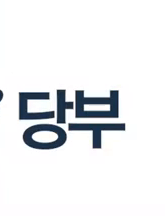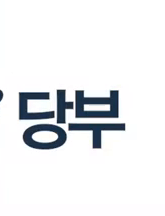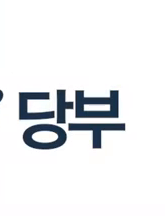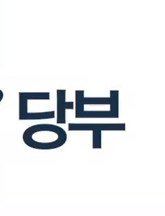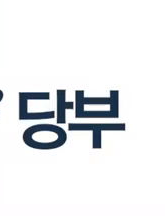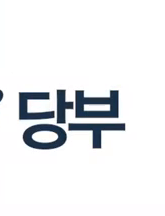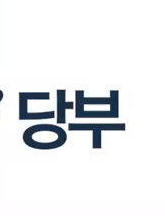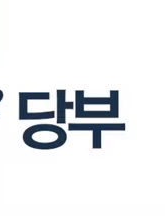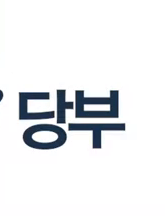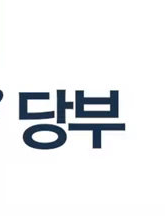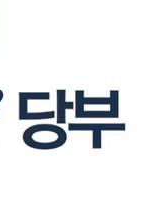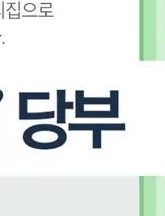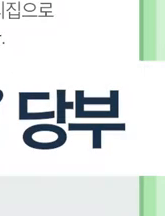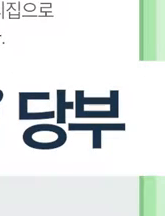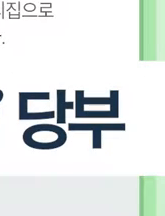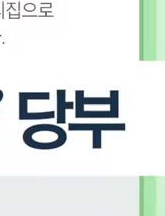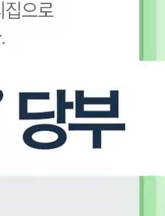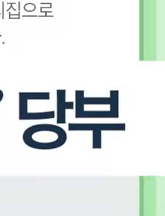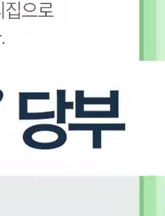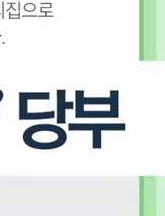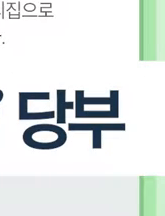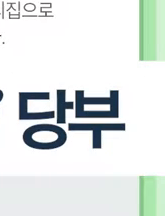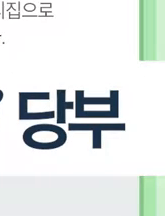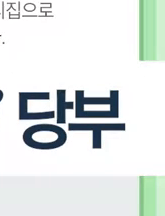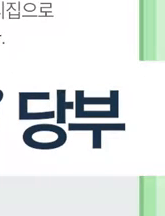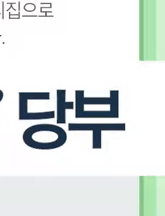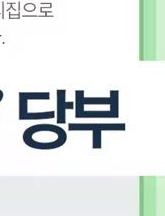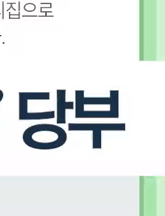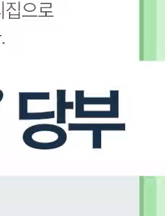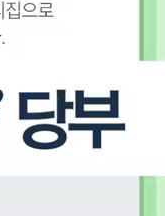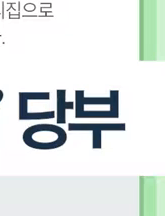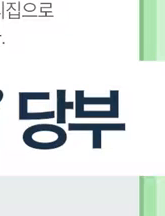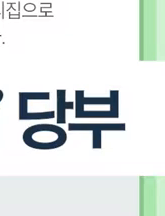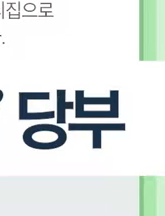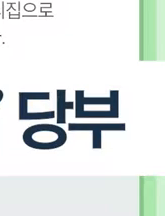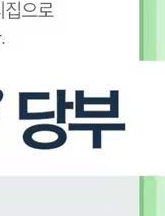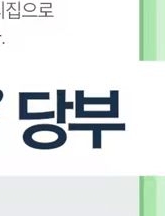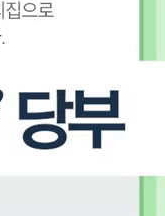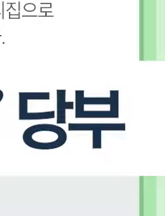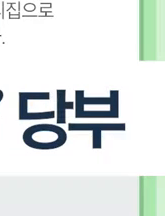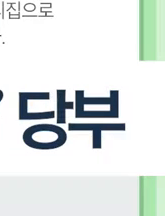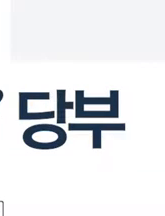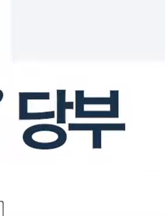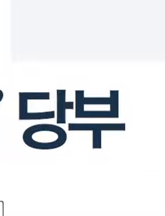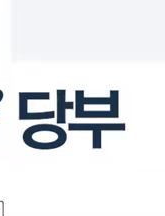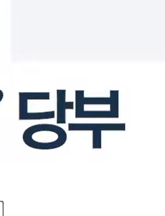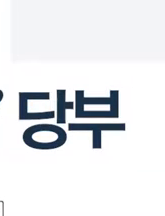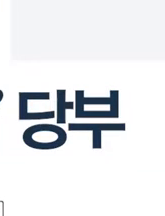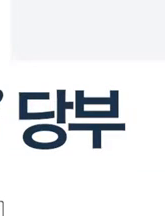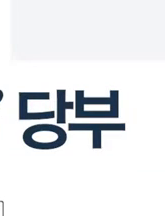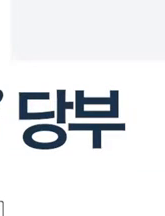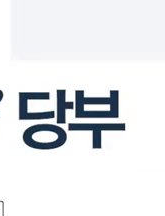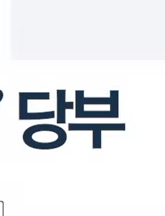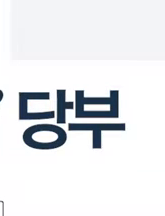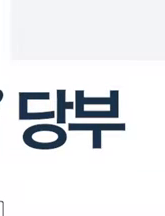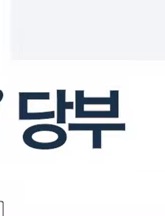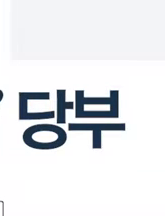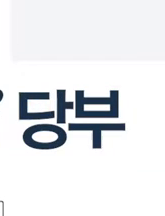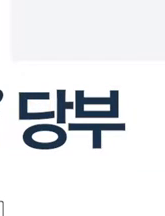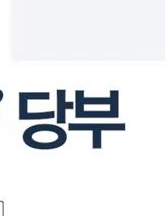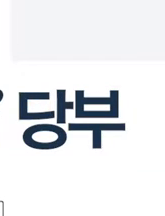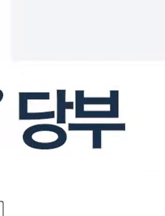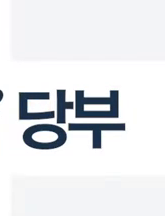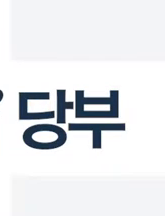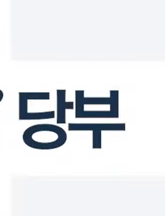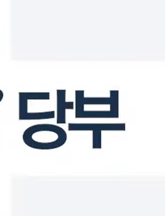코로나19 백신 예방접종 5월 사전 예약이 본격적으로 시작됐습니다. 질병관리청은 원활한 예약을 위해 가급적 온라인 사전